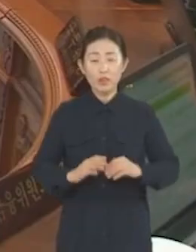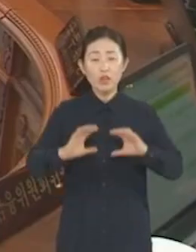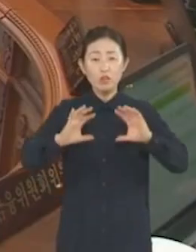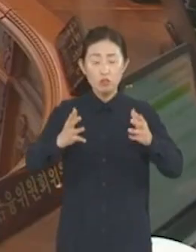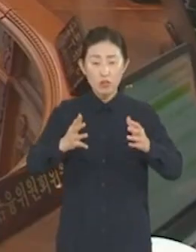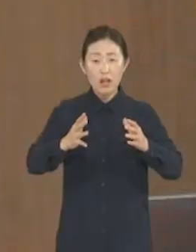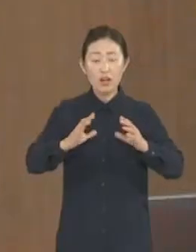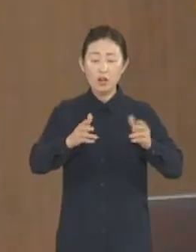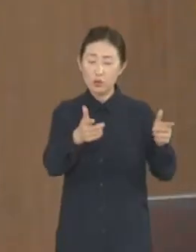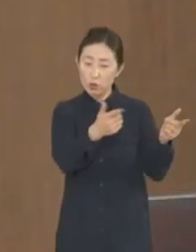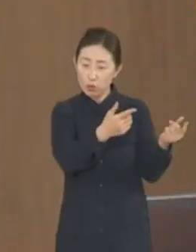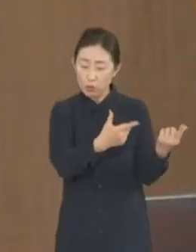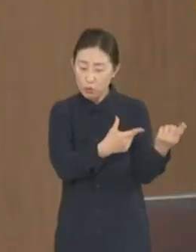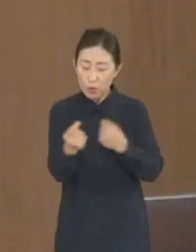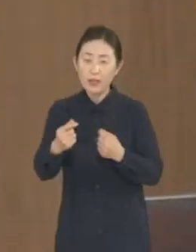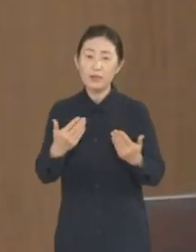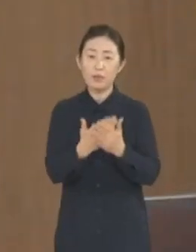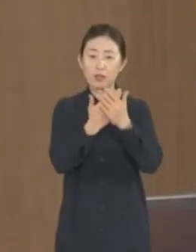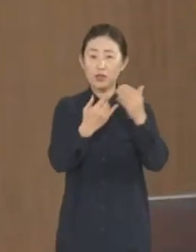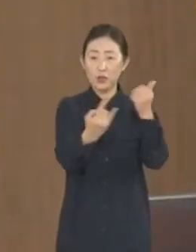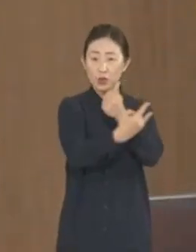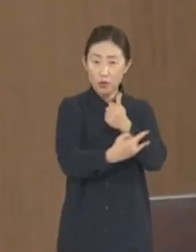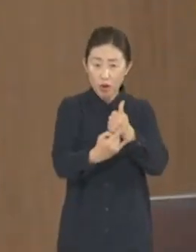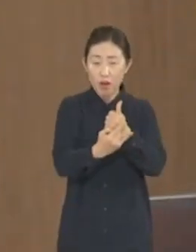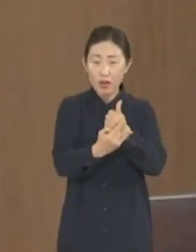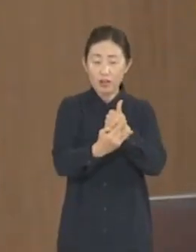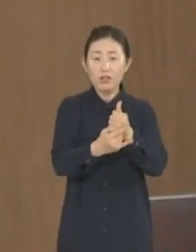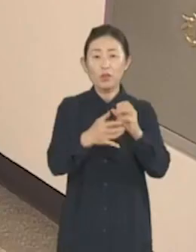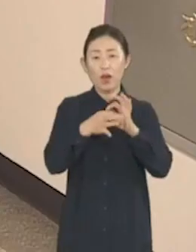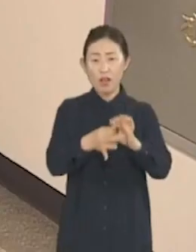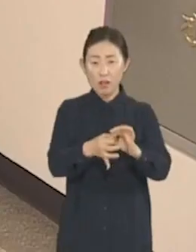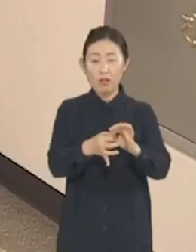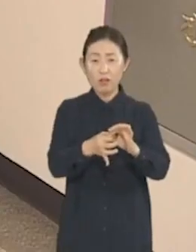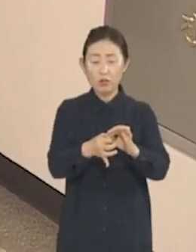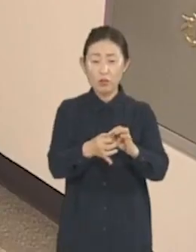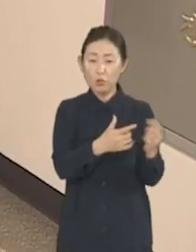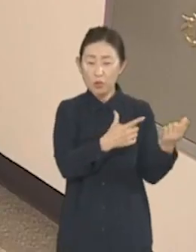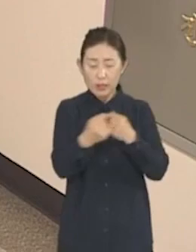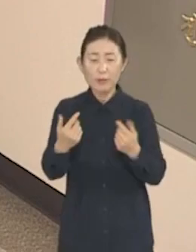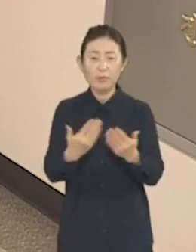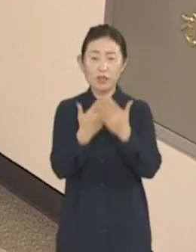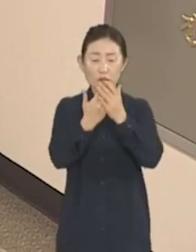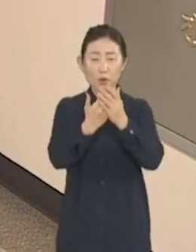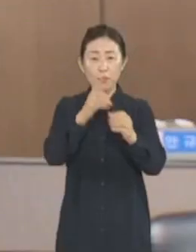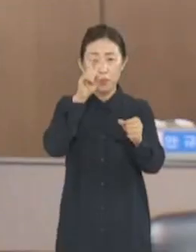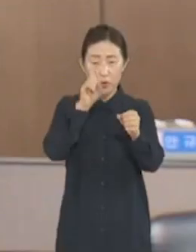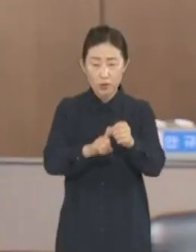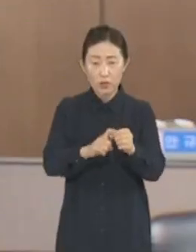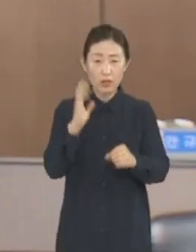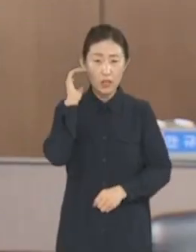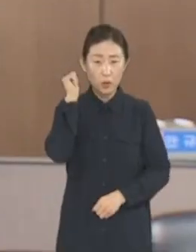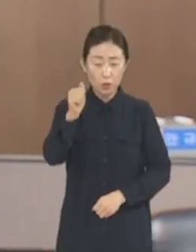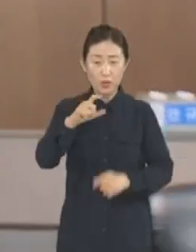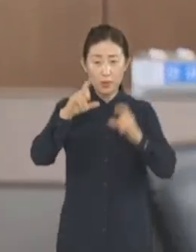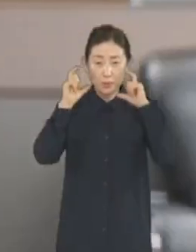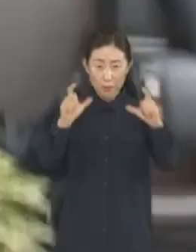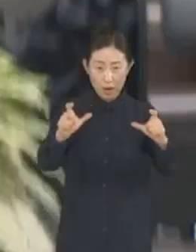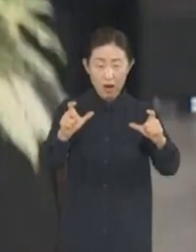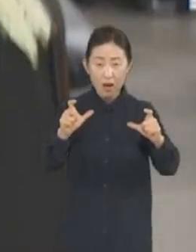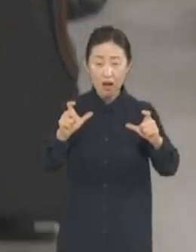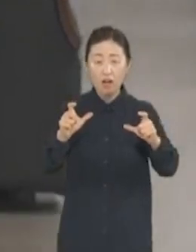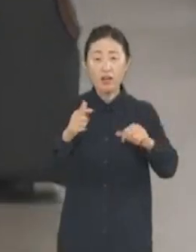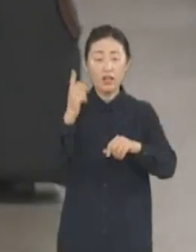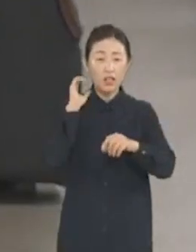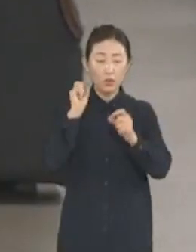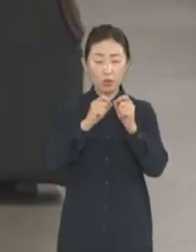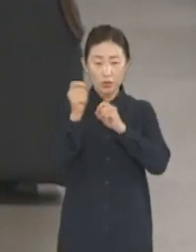국가균형발전을 국정과제로 내세운 윤석열 정부는 자치분권위원회와 국가균형발전위원회를 통합한 대통령 직속